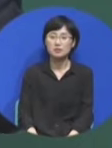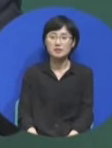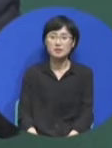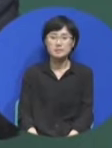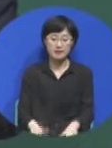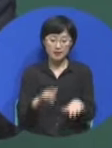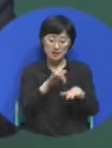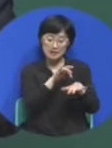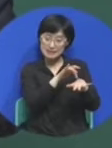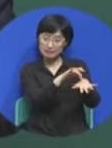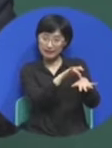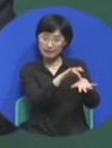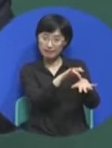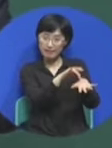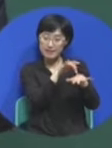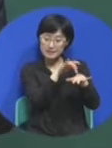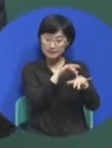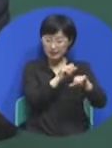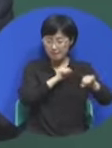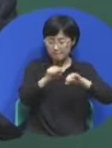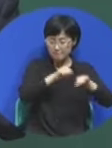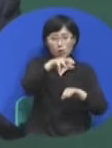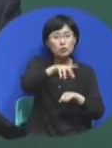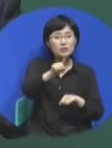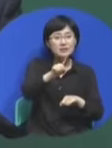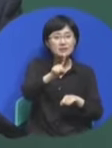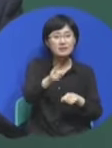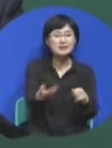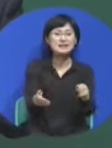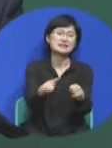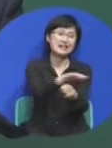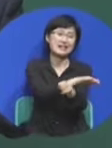赞美的能力是非常非常大的。가장 쉽게, 흑암 세력이 가장 역사하는 장례식 현장.